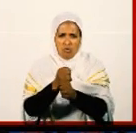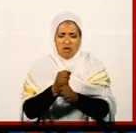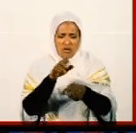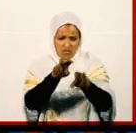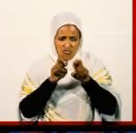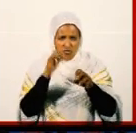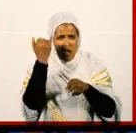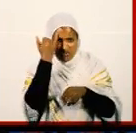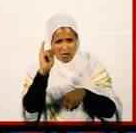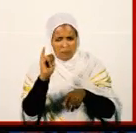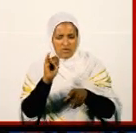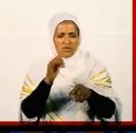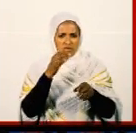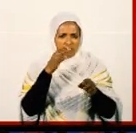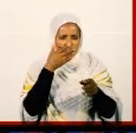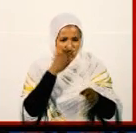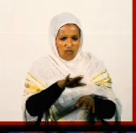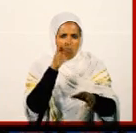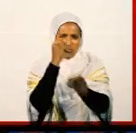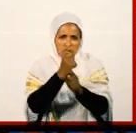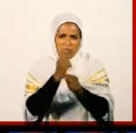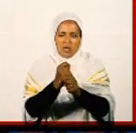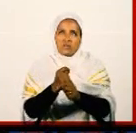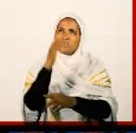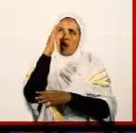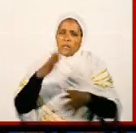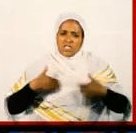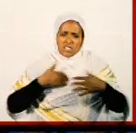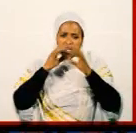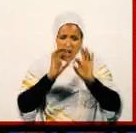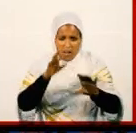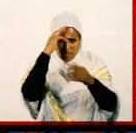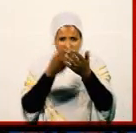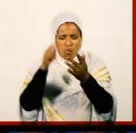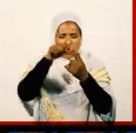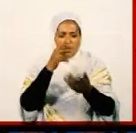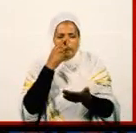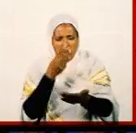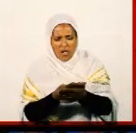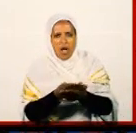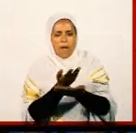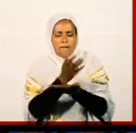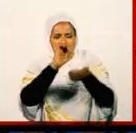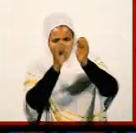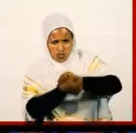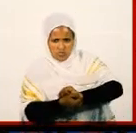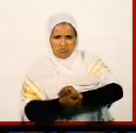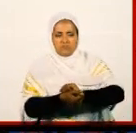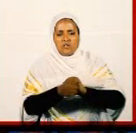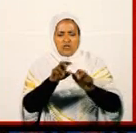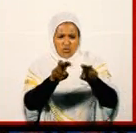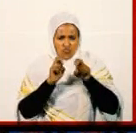ደስ ከማይሰኝበት ሀሳቤ ወጥተው ወደ በጎ ነገር እንዲመጡ እነዚያም በክፉ ሀሳብ ላይ መልካም የሚያስቡ እየመሰላቸው ክፉ ስራ የሚሰሩ